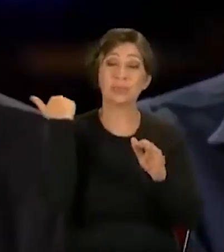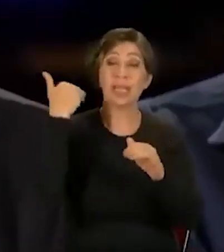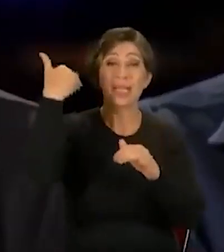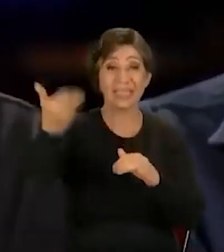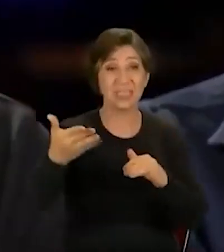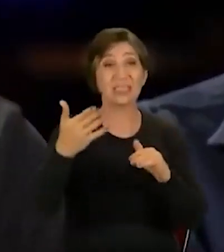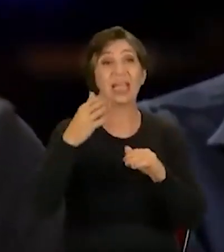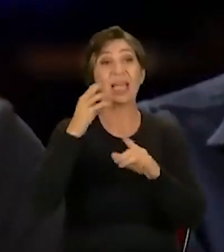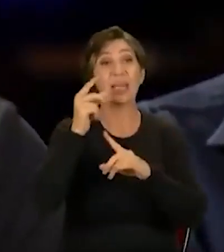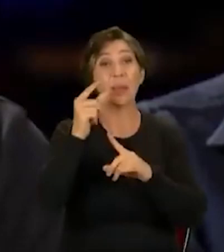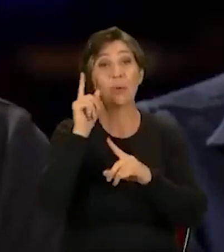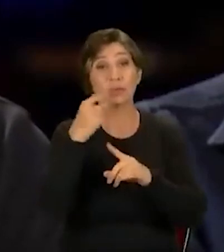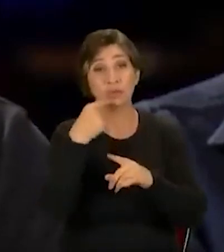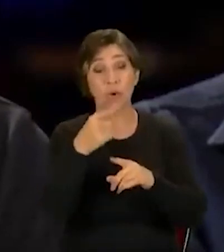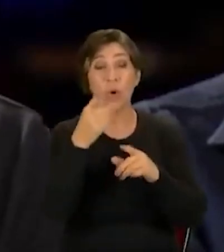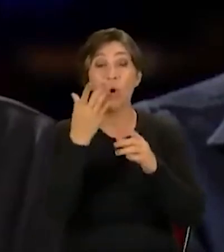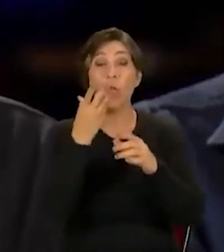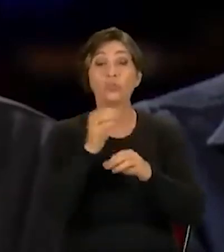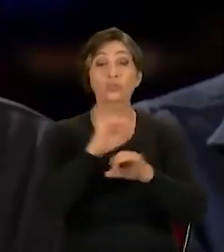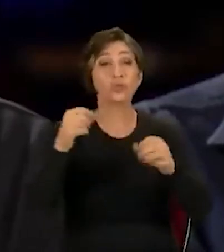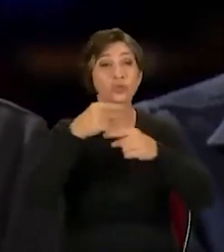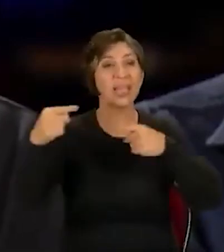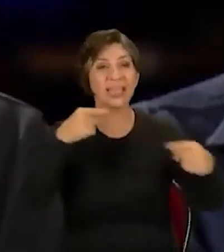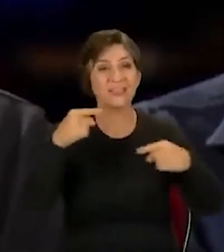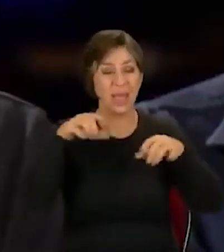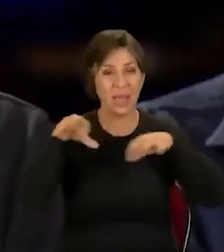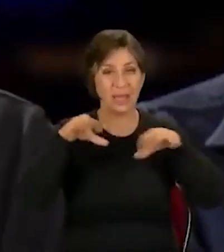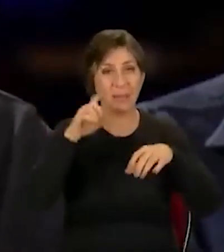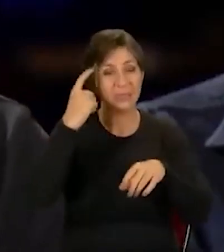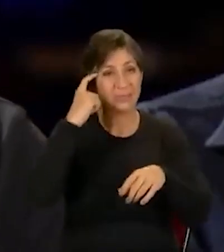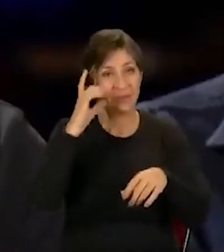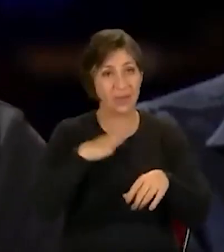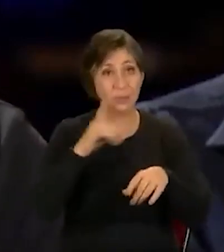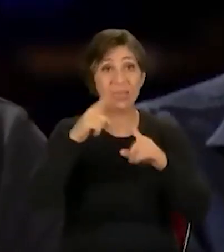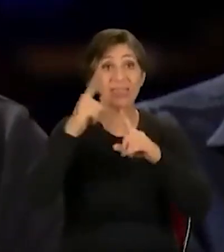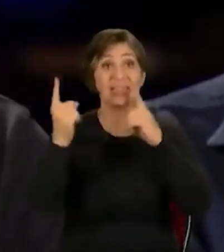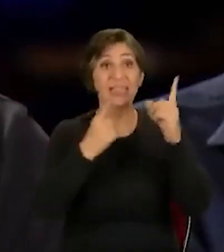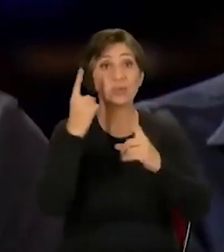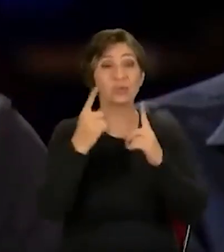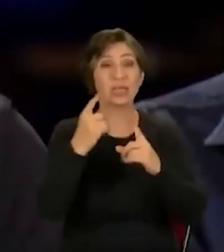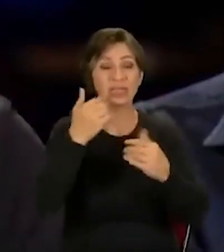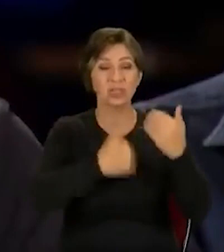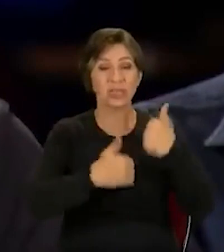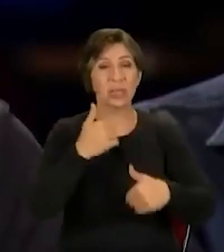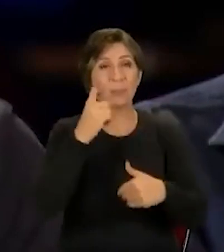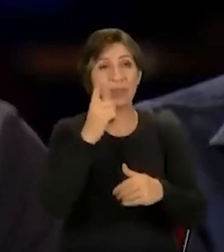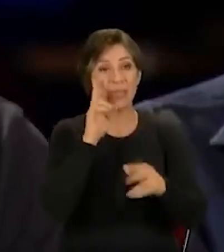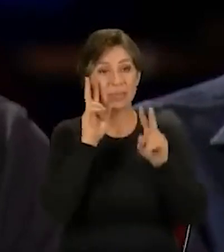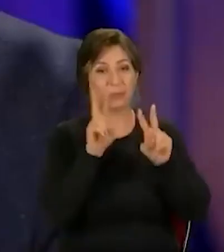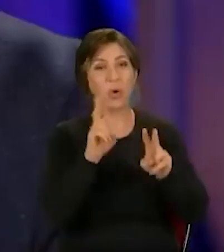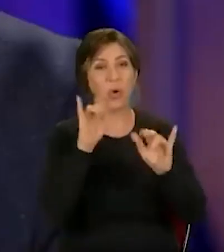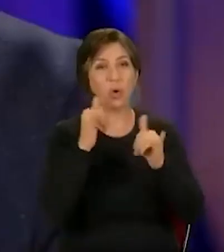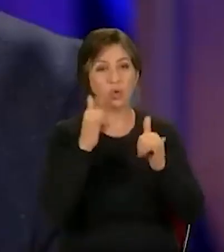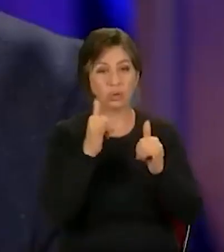gelecekte de, İbrahim Hoca da biraz dokundu, hep olumsuzlukları ayıklayan bir zihnimiz var. Buradaki teknolojinin, mesela cerrahlarda şöyle bir etkisini görüyoruz.